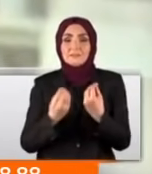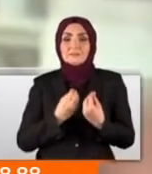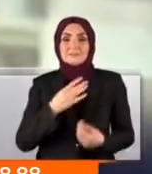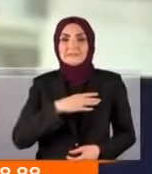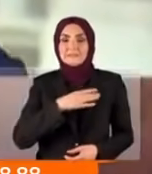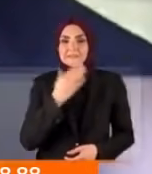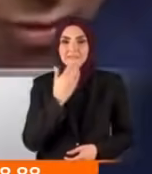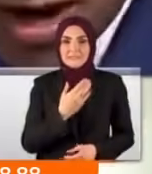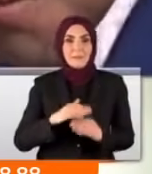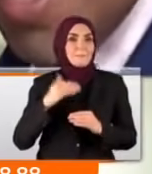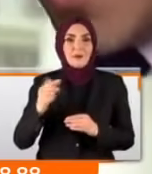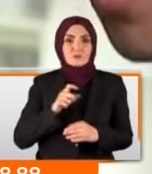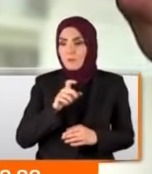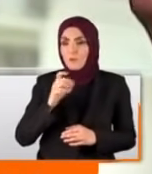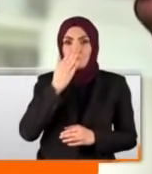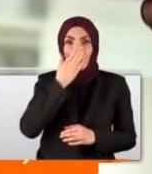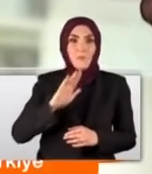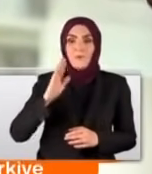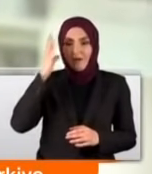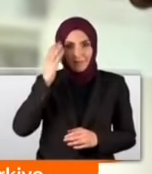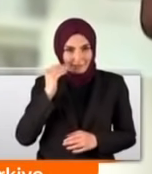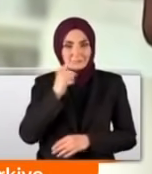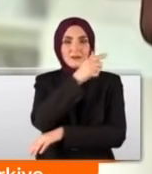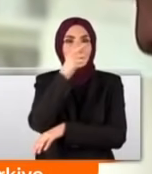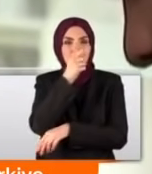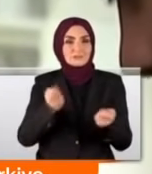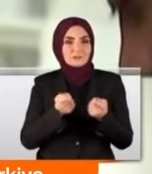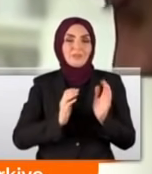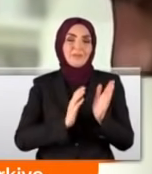böcek olmadığını anlayınca da çekime devam edildi.